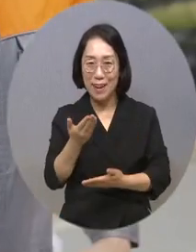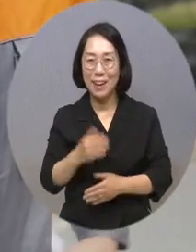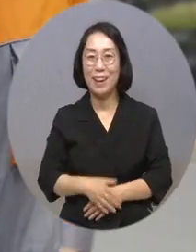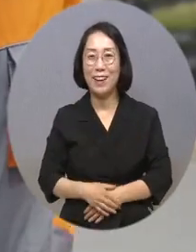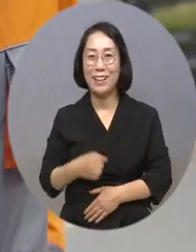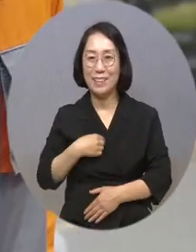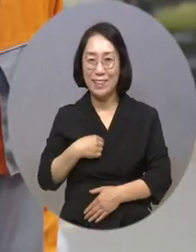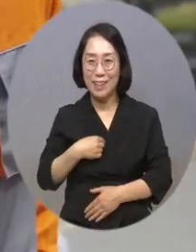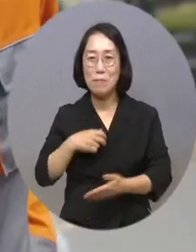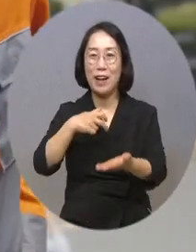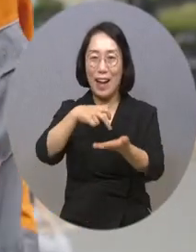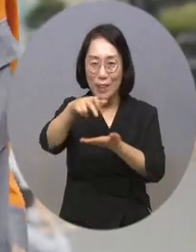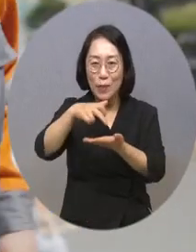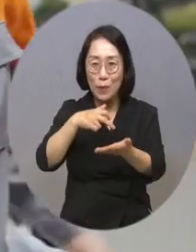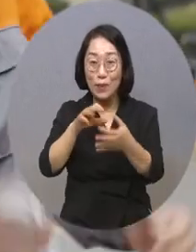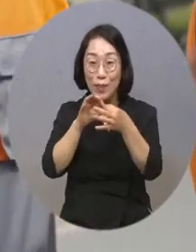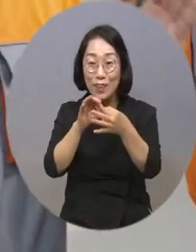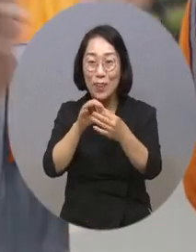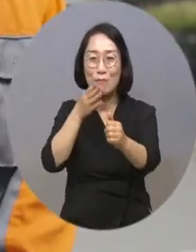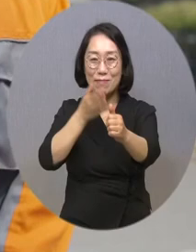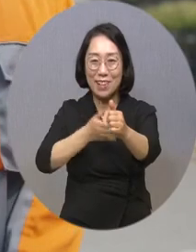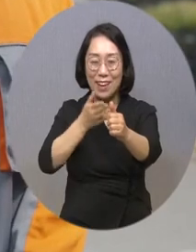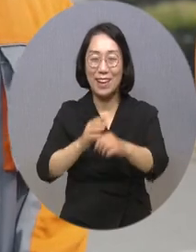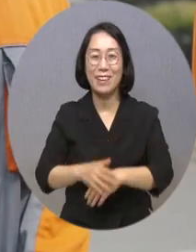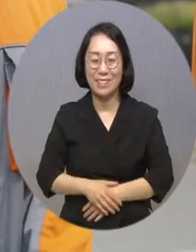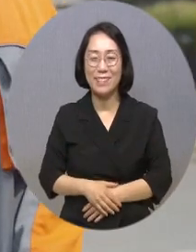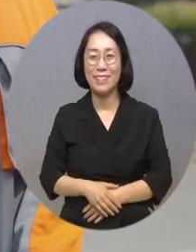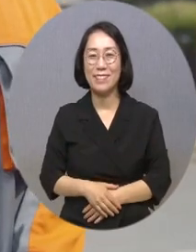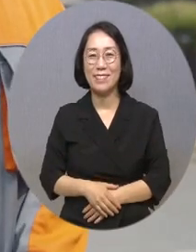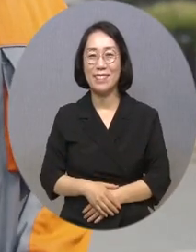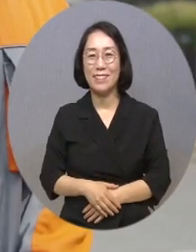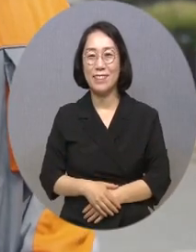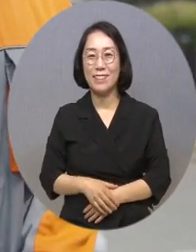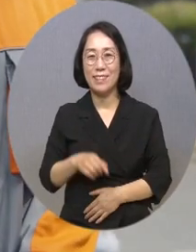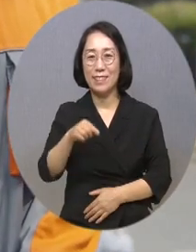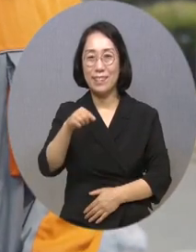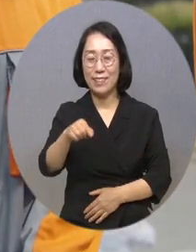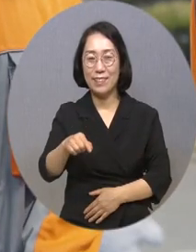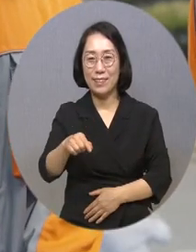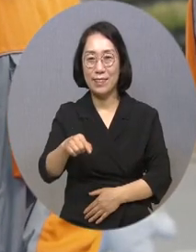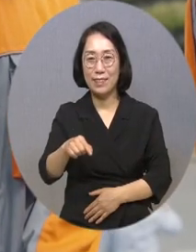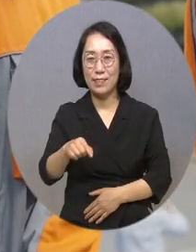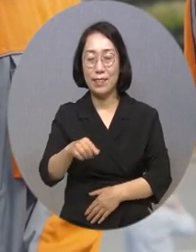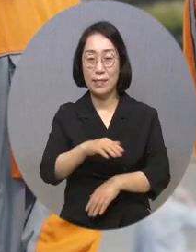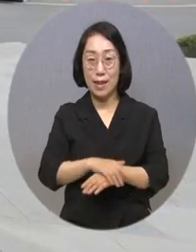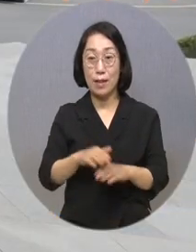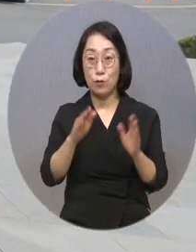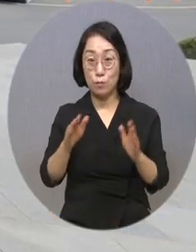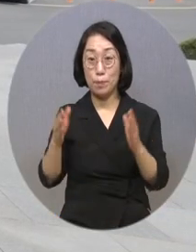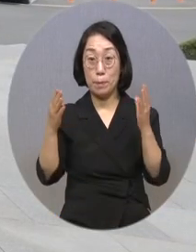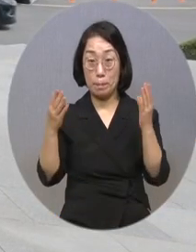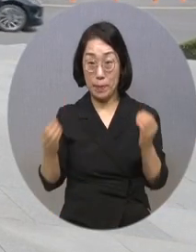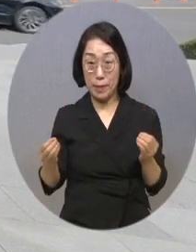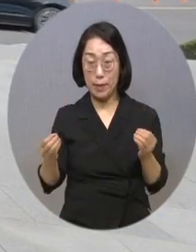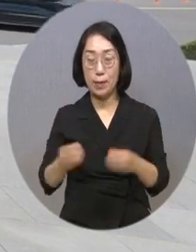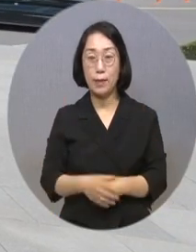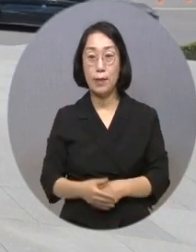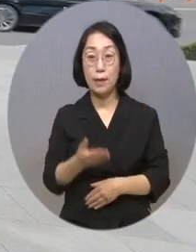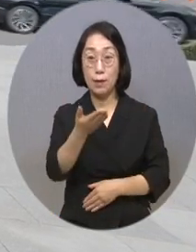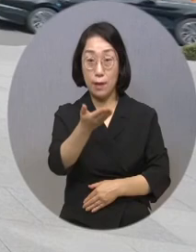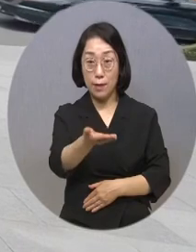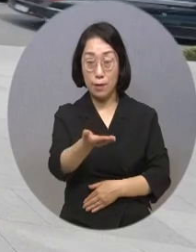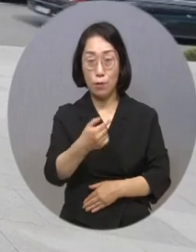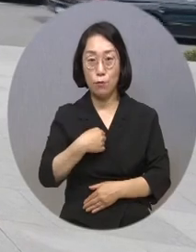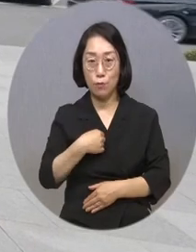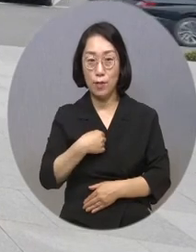오늘도 저랑 카톡 친구 한 번씩 해주세요. 그러면 이제 무안에 대한 설명도 들었겠다. 저희도 준비가 된 것 같으니까 이제 부군수님께서 저희들이